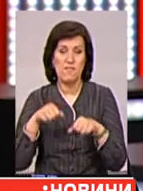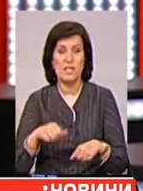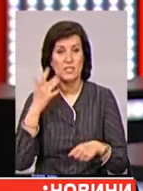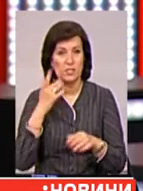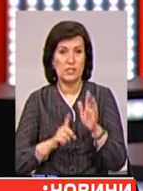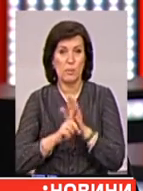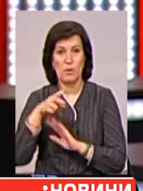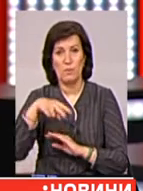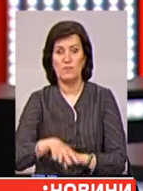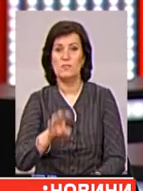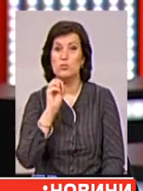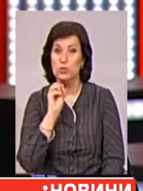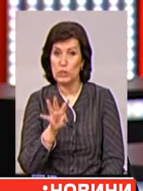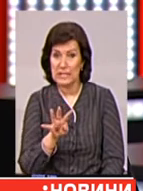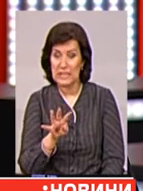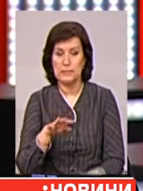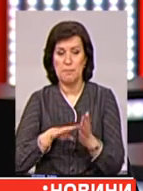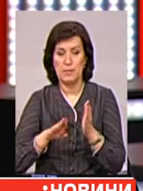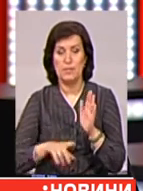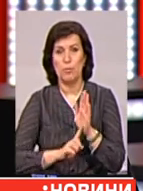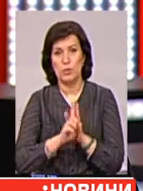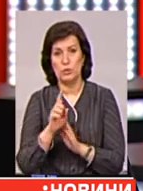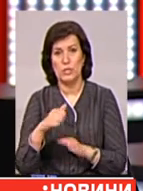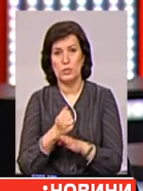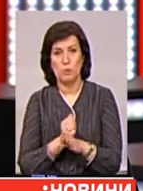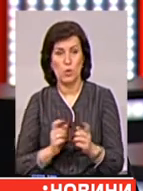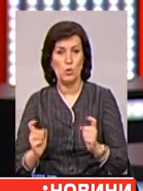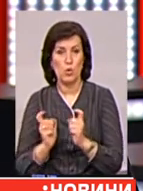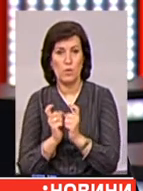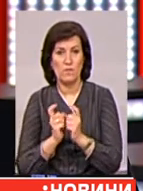запровадила у 2014-му після початку збройного конфлікту на Донбасі.